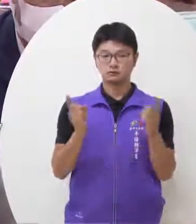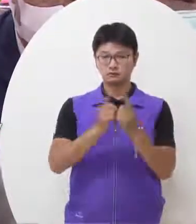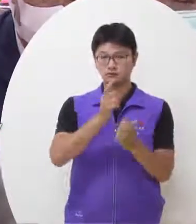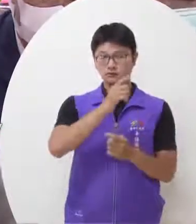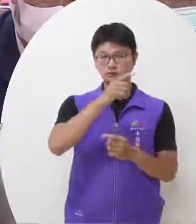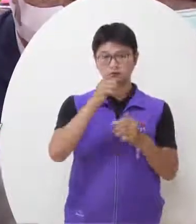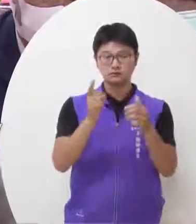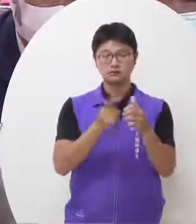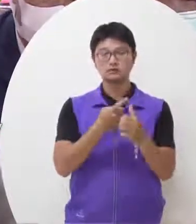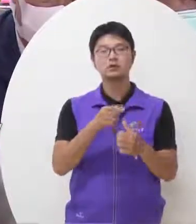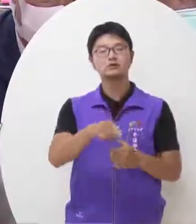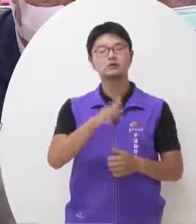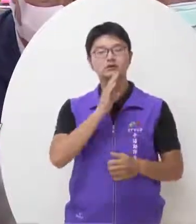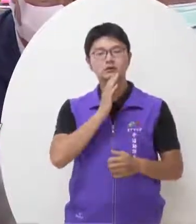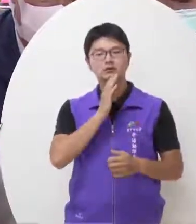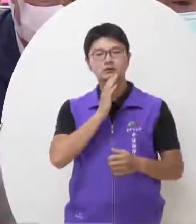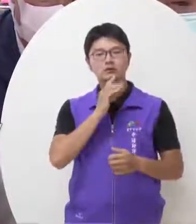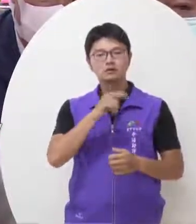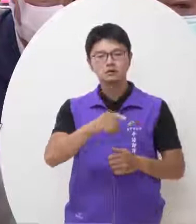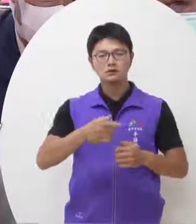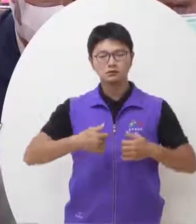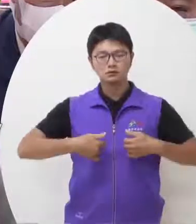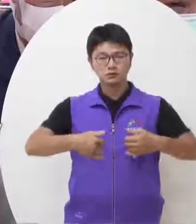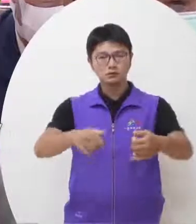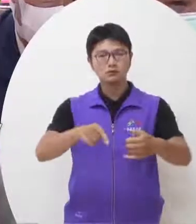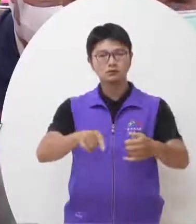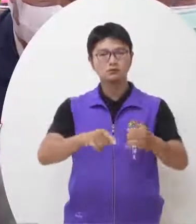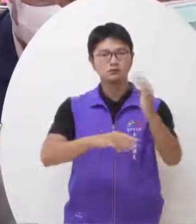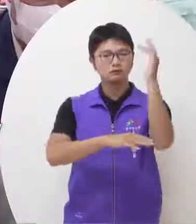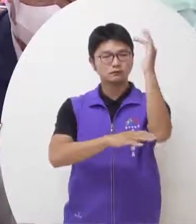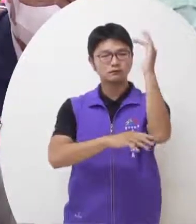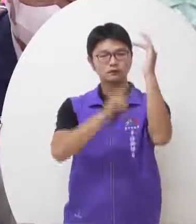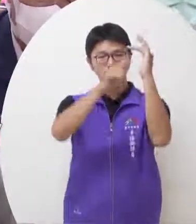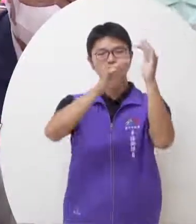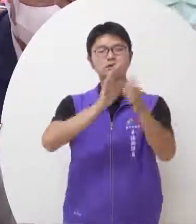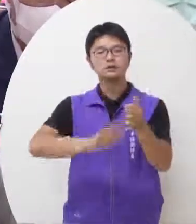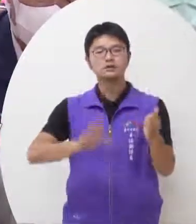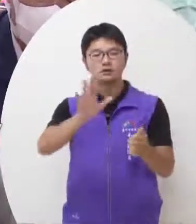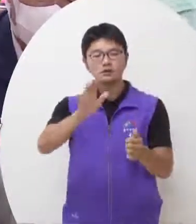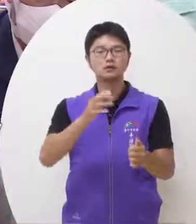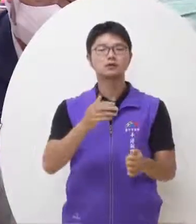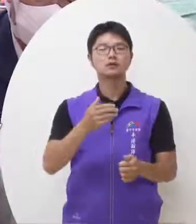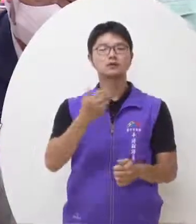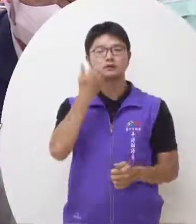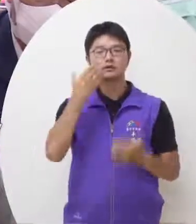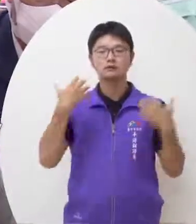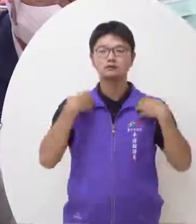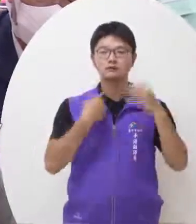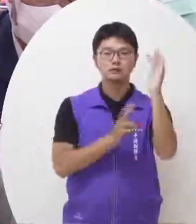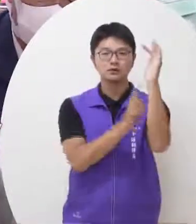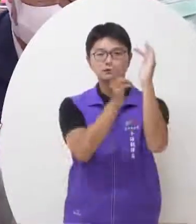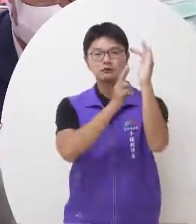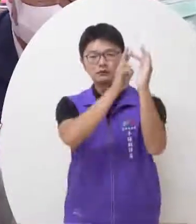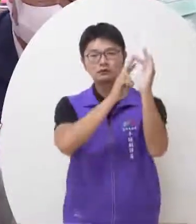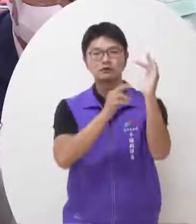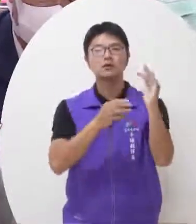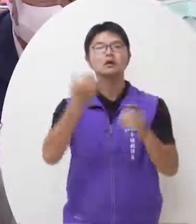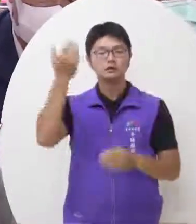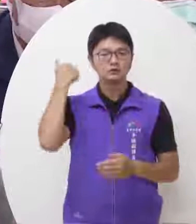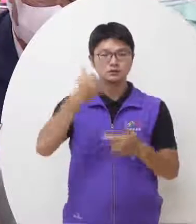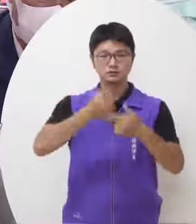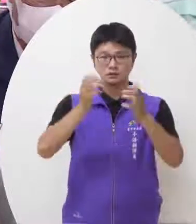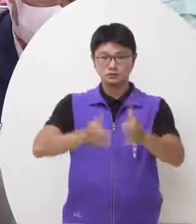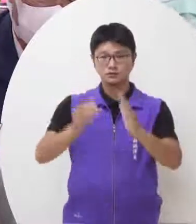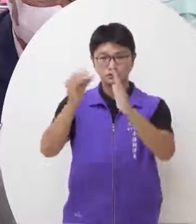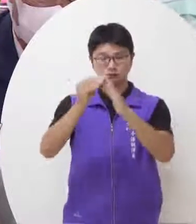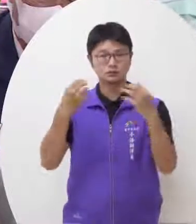一线道啊，有人要加无？以前是拢建设局在甲阮加， 差不多两年加一次，现在